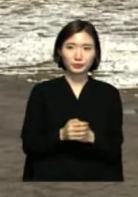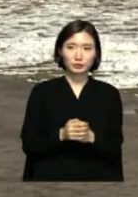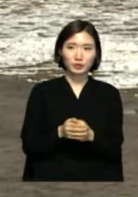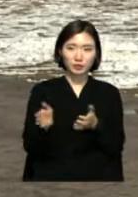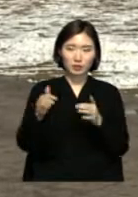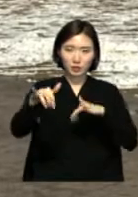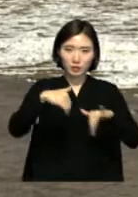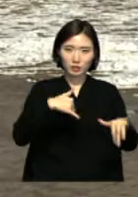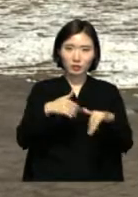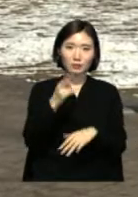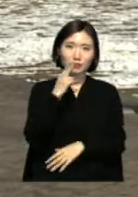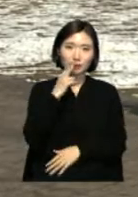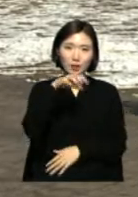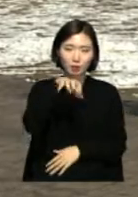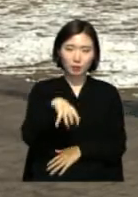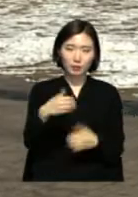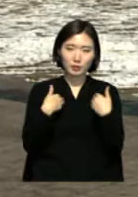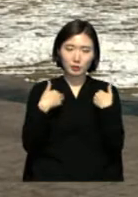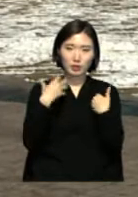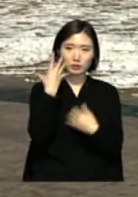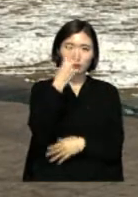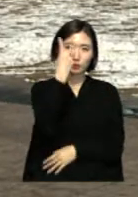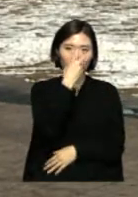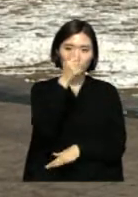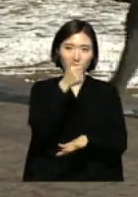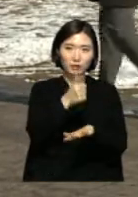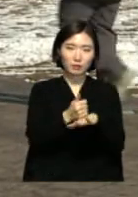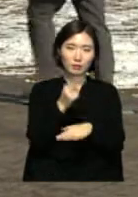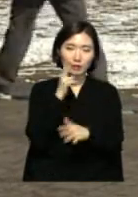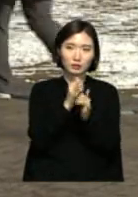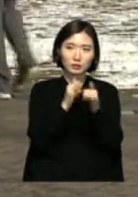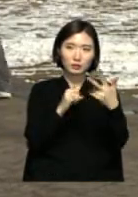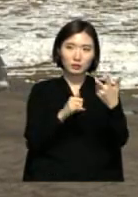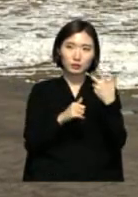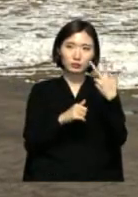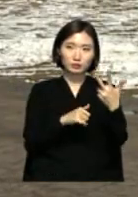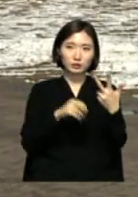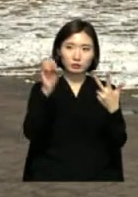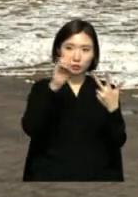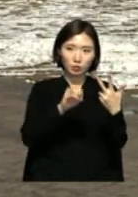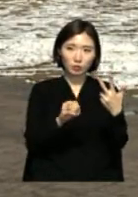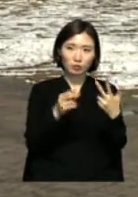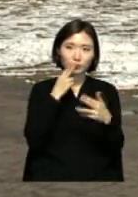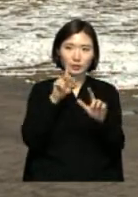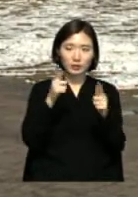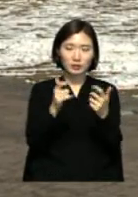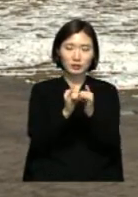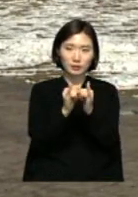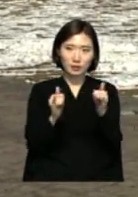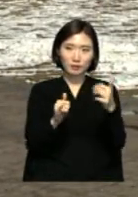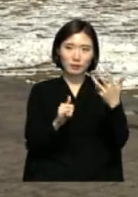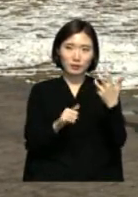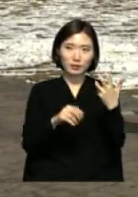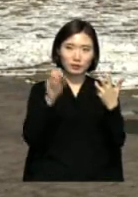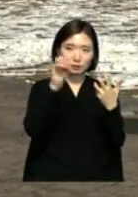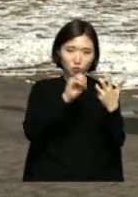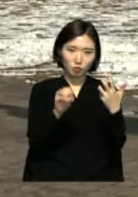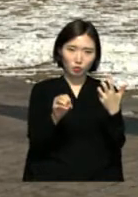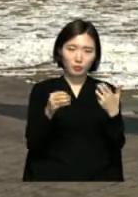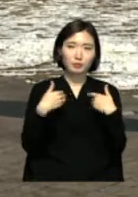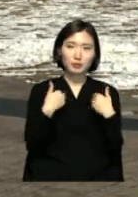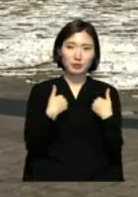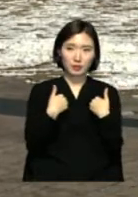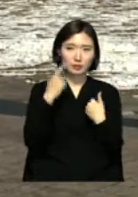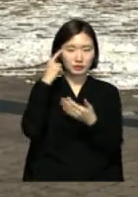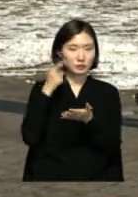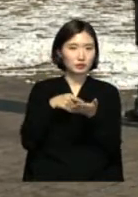길거리 흡연구역이 필요한가에 대한 설문조사 결과 흡연자의 77%, 비흡연자의 80%가 필요하다는 의견을